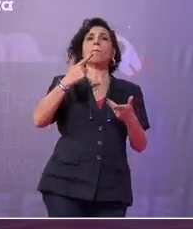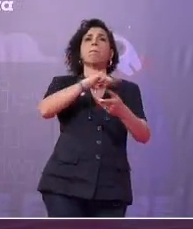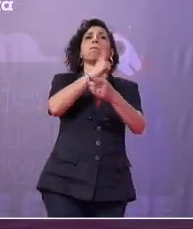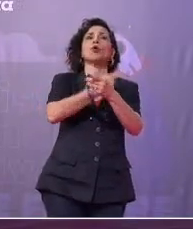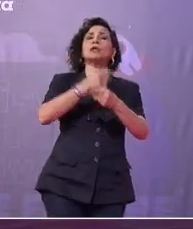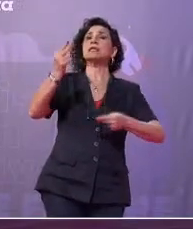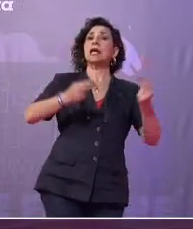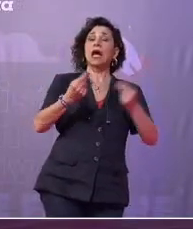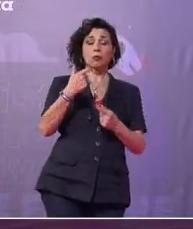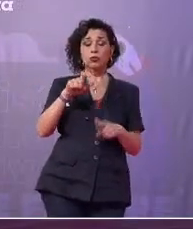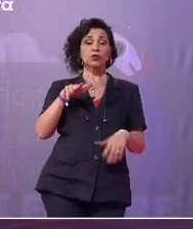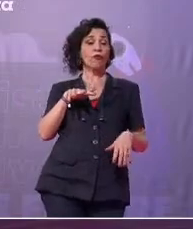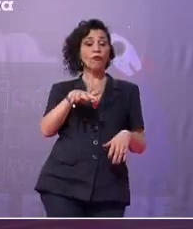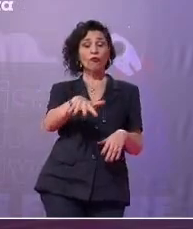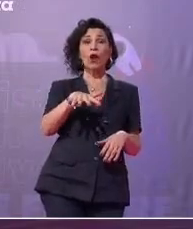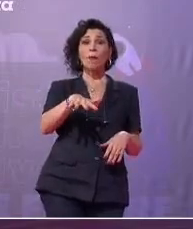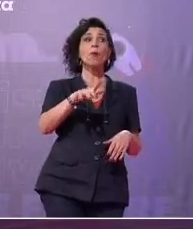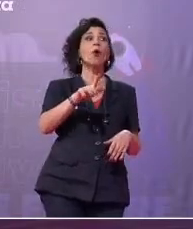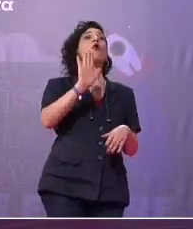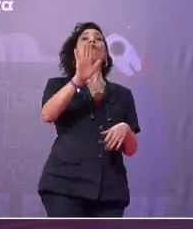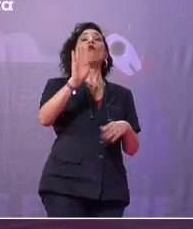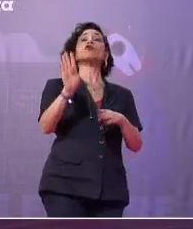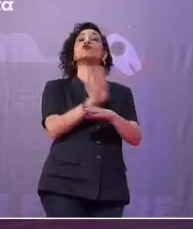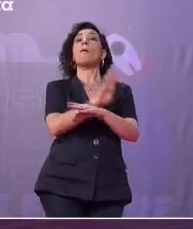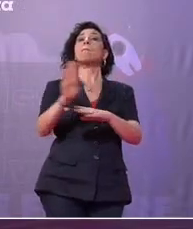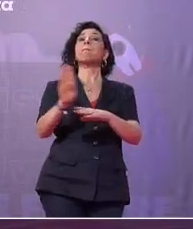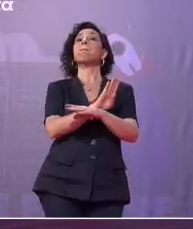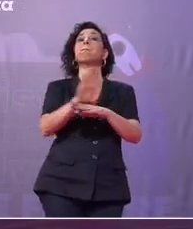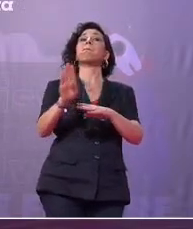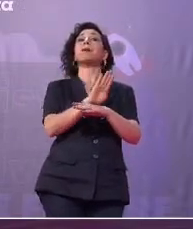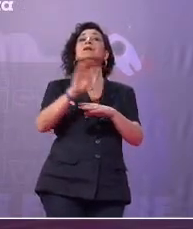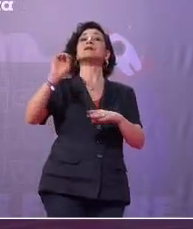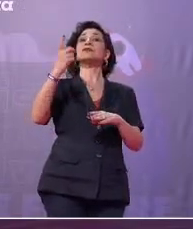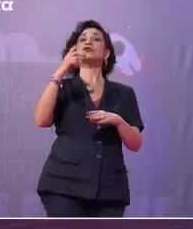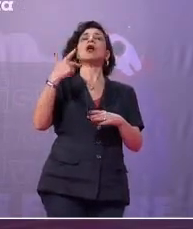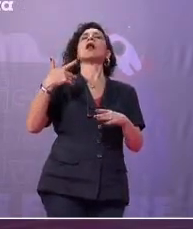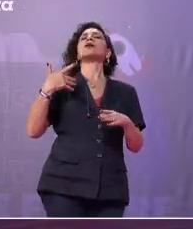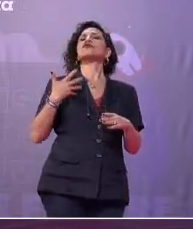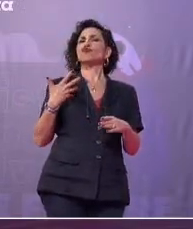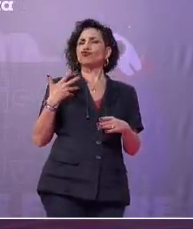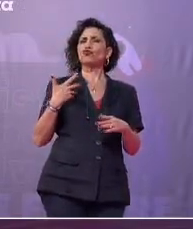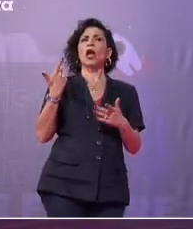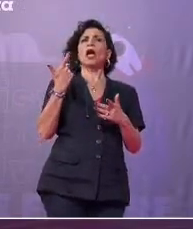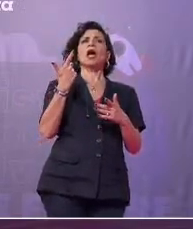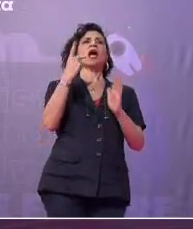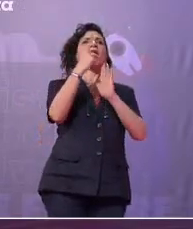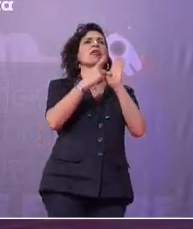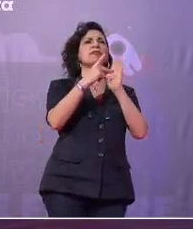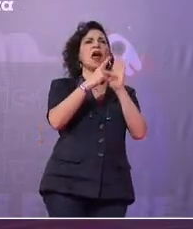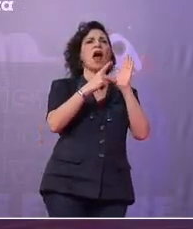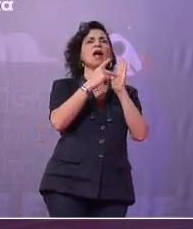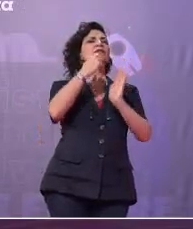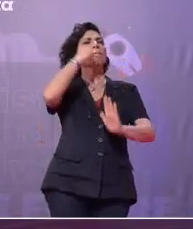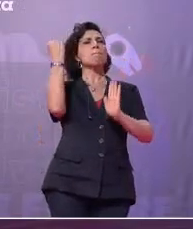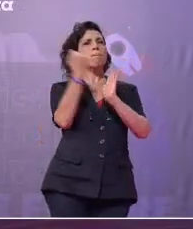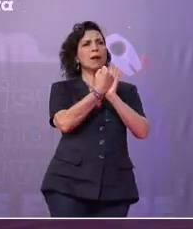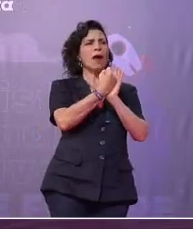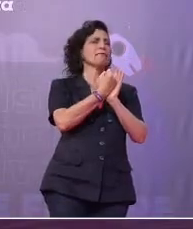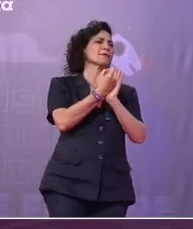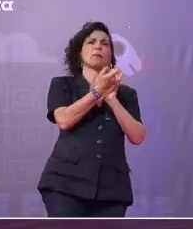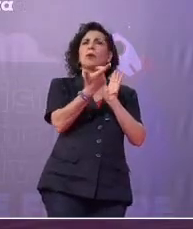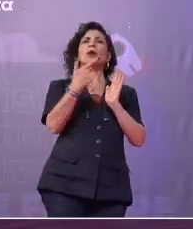perché tra poco del vostro business digitale ci saranno i dati Il Brand e poco altro in un mondo dove l'e-commerce la parte di